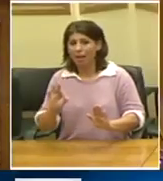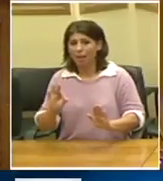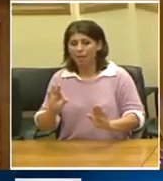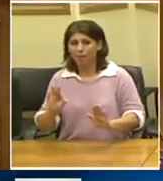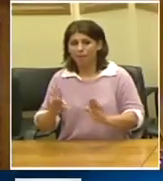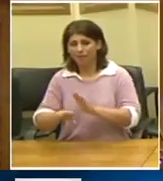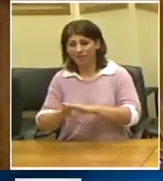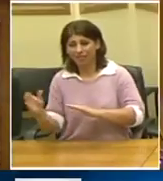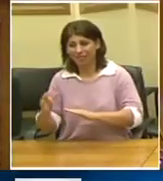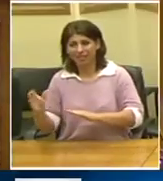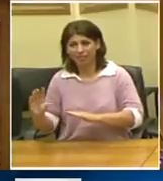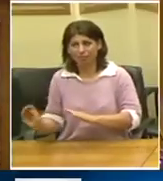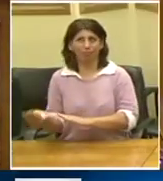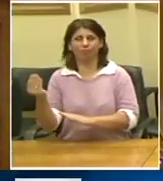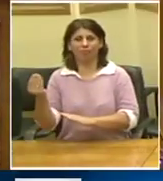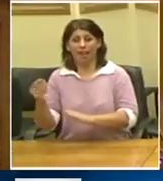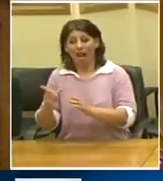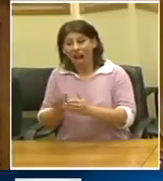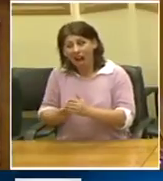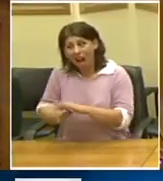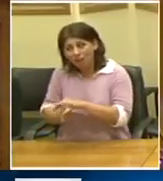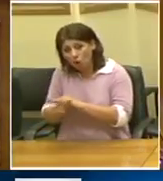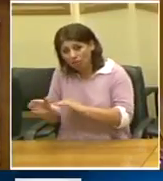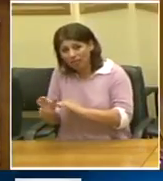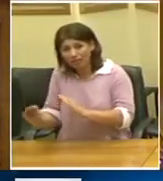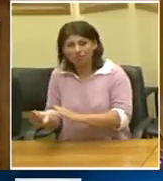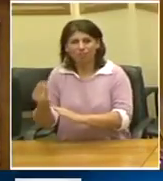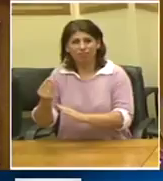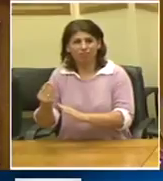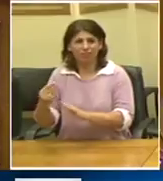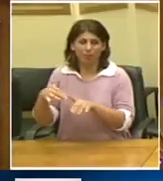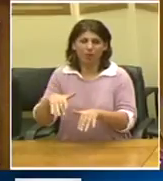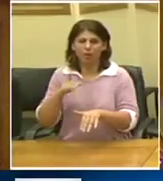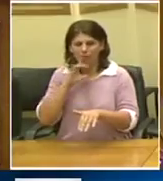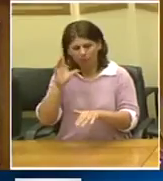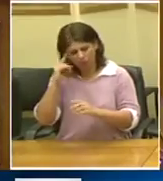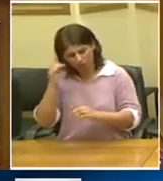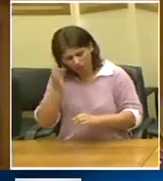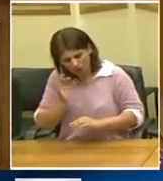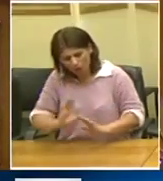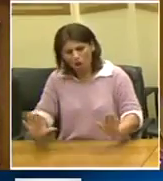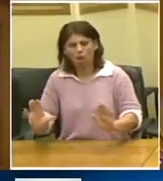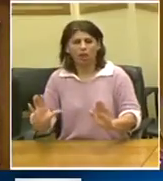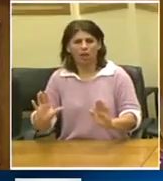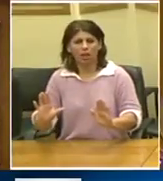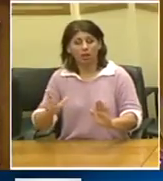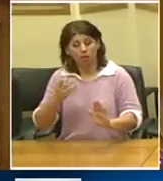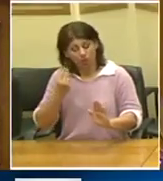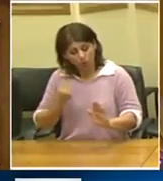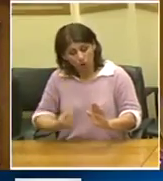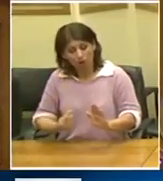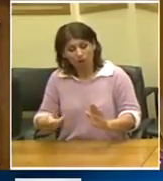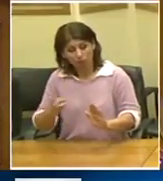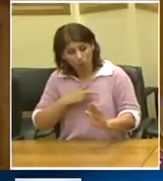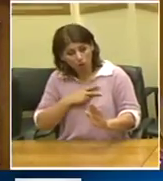ακροδεξιά, αντανακλαστικά και στοιχεία της παράταξης. Οφείλουμε να είμαστε ειλικρινείς και ρεαλιστές. Προσωπικά θεωρώ πολύ προτιμότερο, πολύ πιο